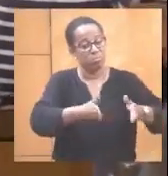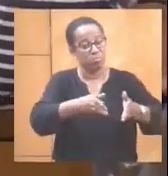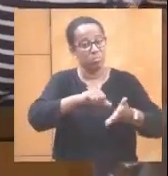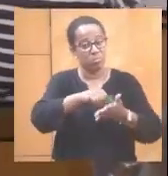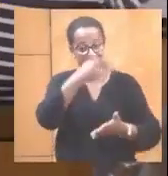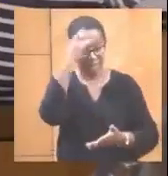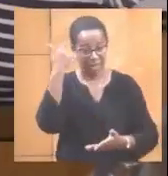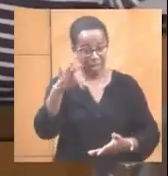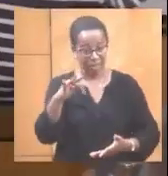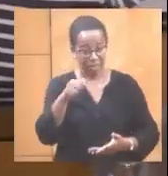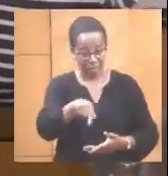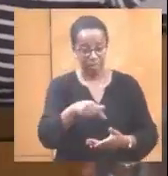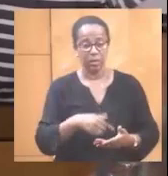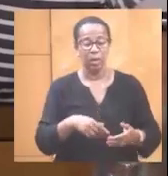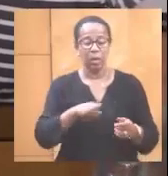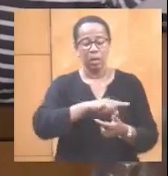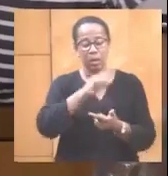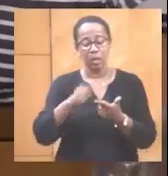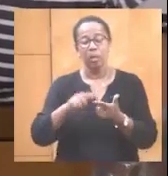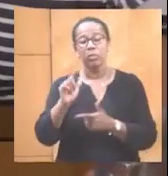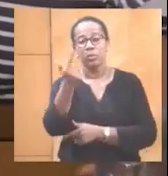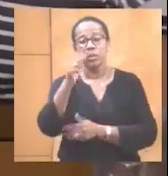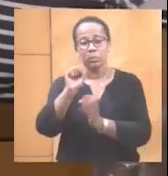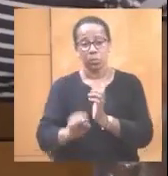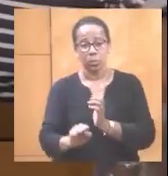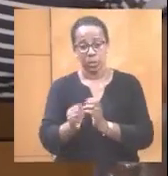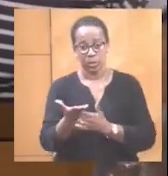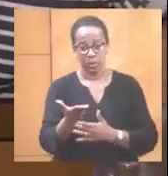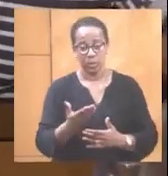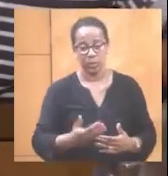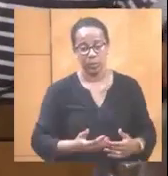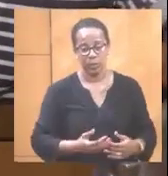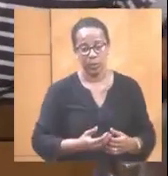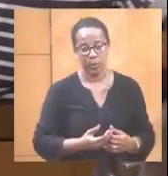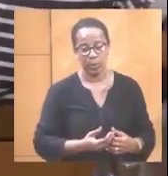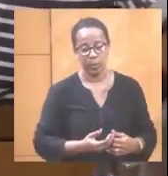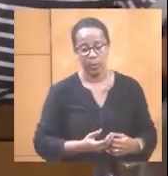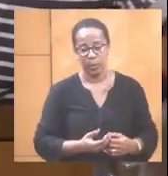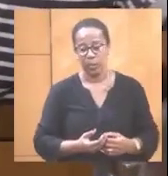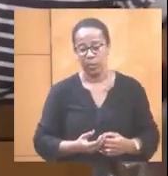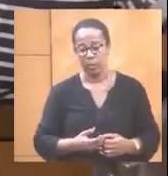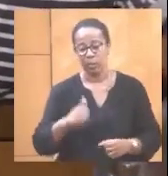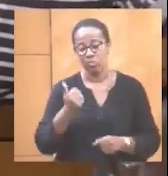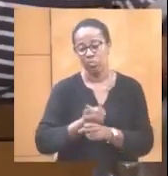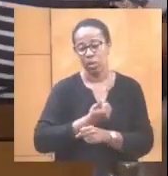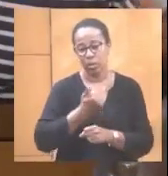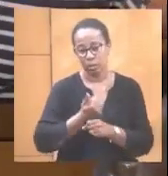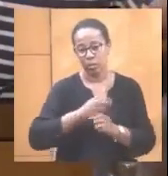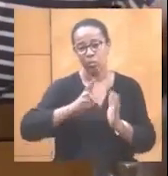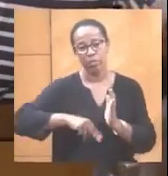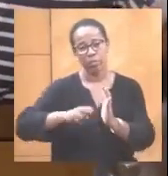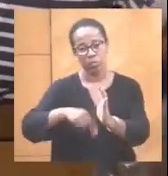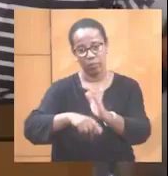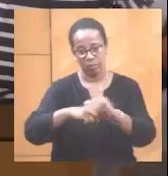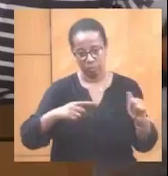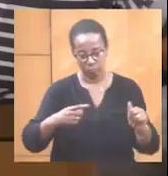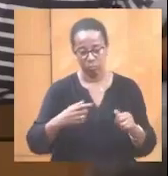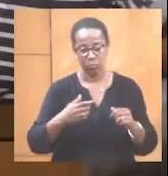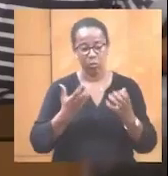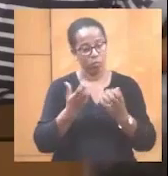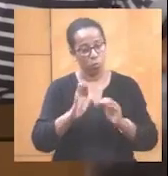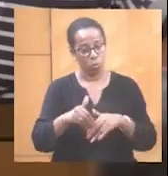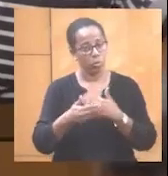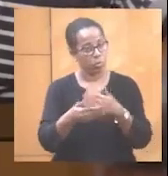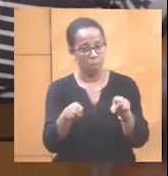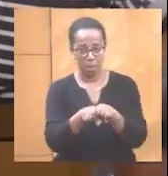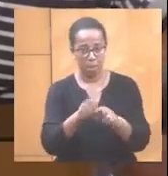en a une autre dans le secteur sud. Nous passions chaque année des conventions. Nous avons l'intention de continuer à